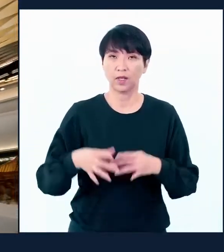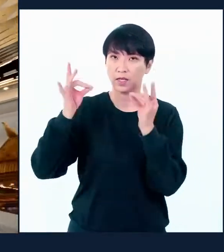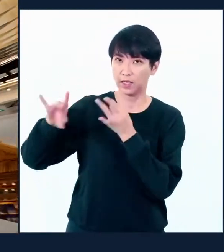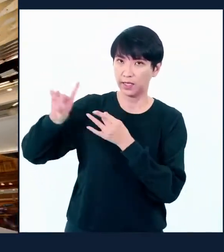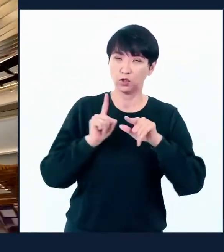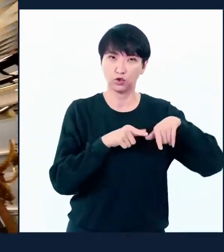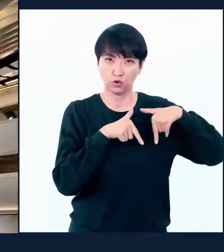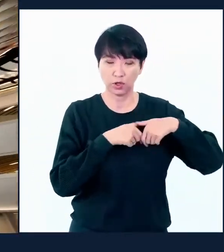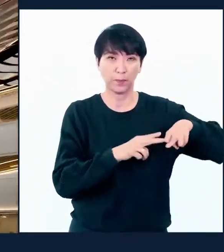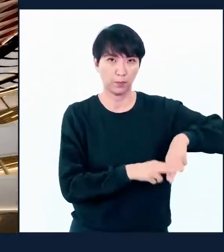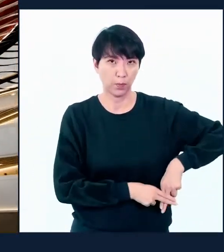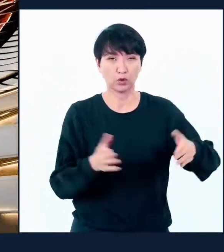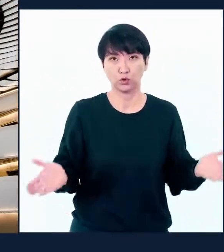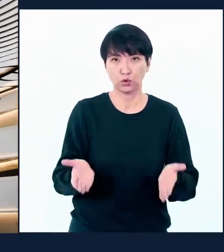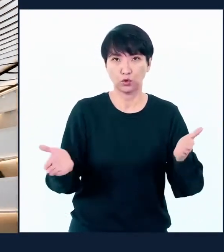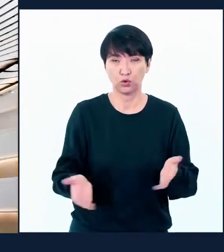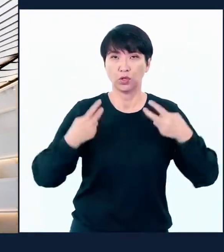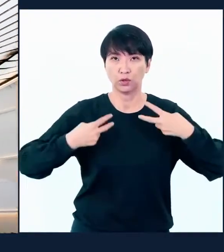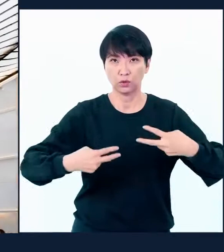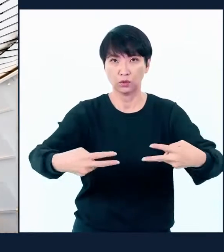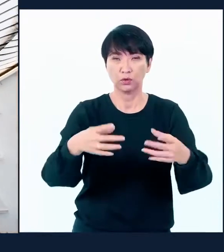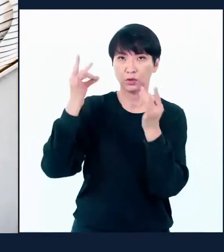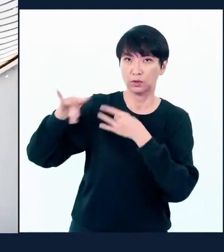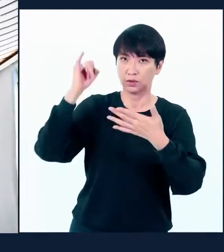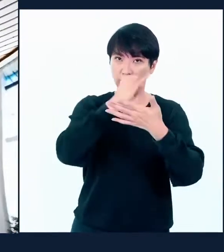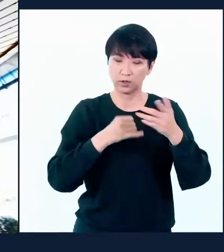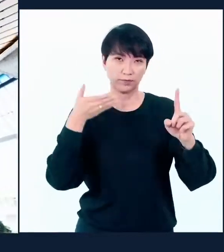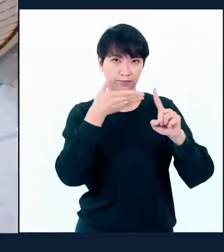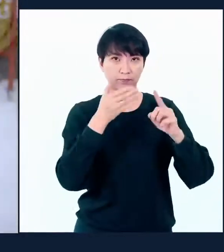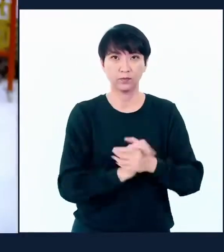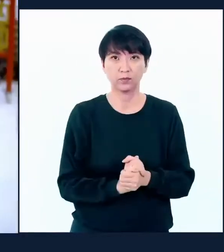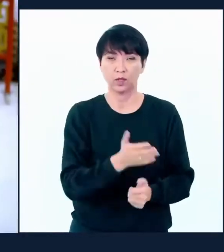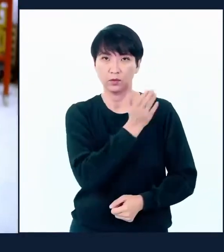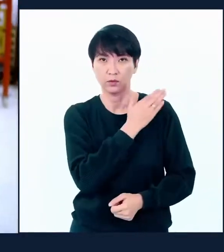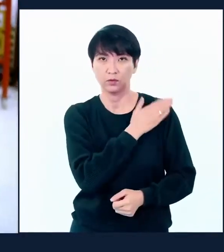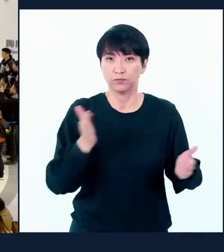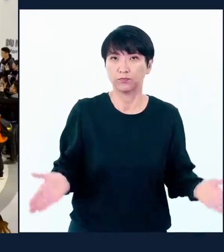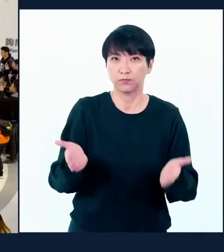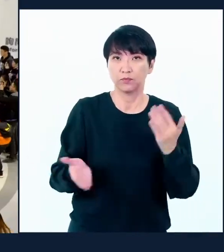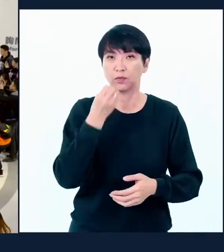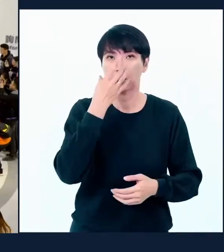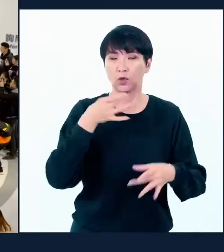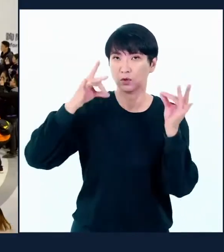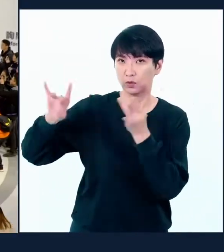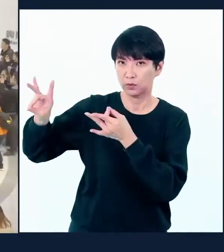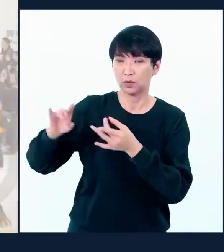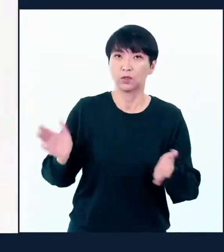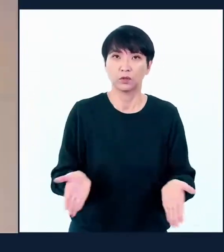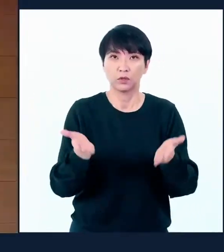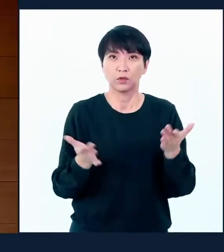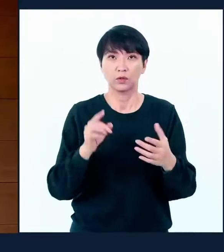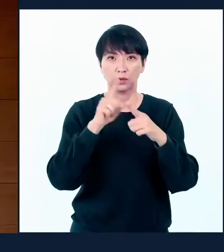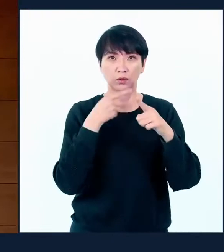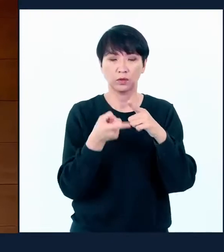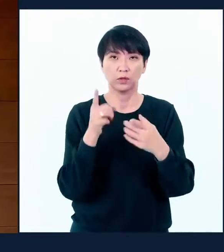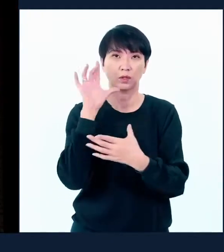戏曲中心以保存、推广及发展戏曲艺术为宗旨，肩负弘扬本地粤剧和推广其他戏曲剧种的使